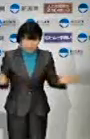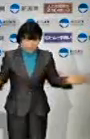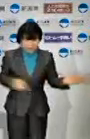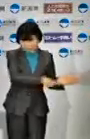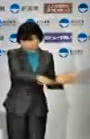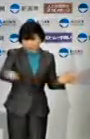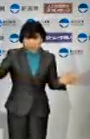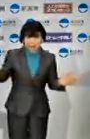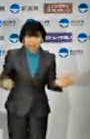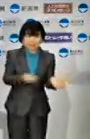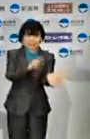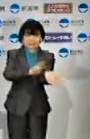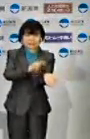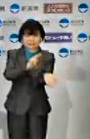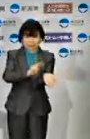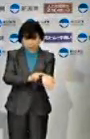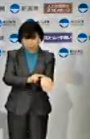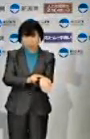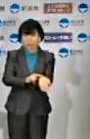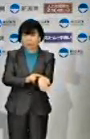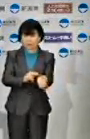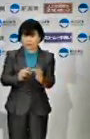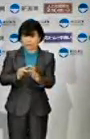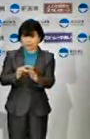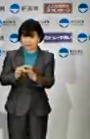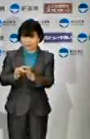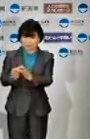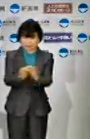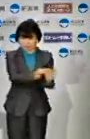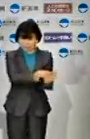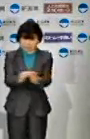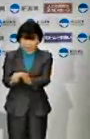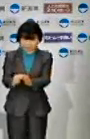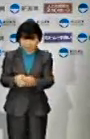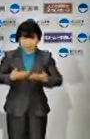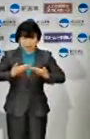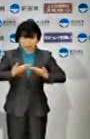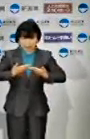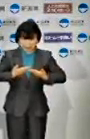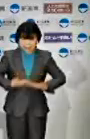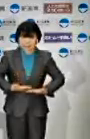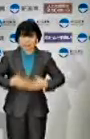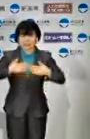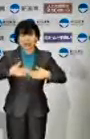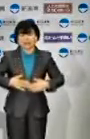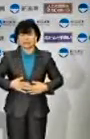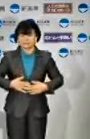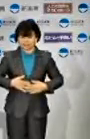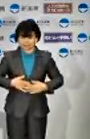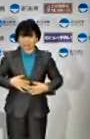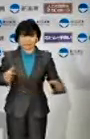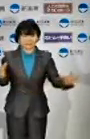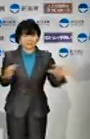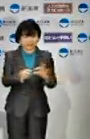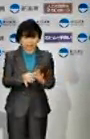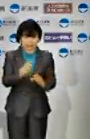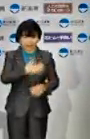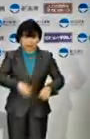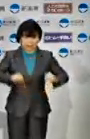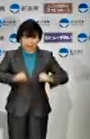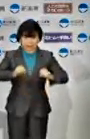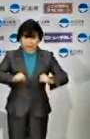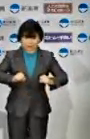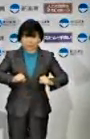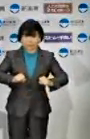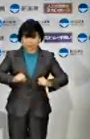が充実していく、でそれは安心安全につながり、まさに健康立憲につながっていくんではないか